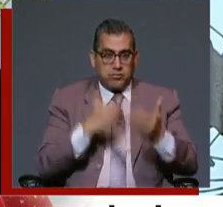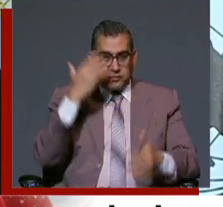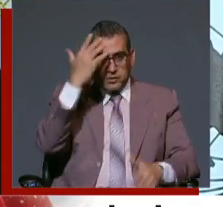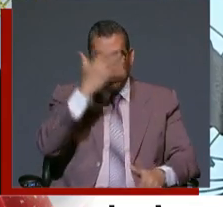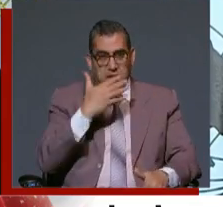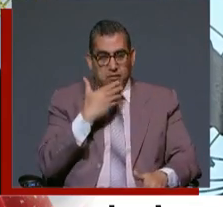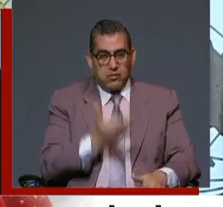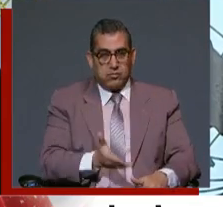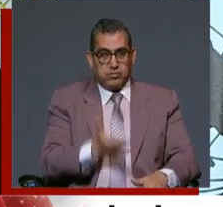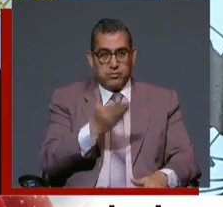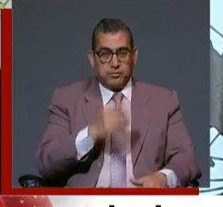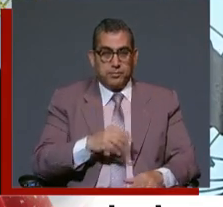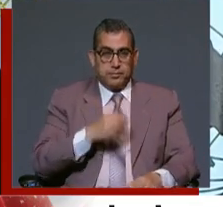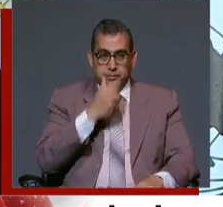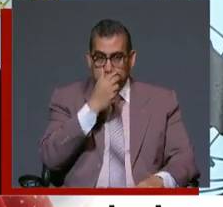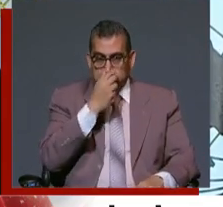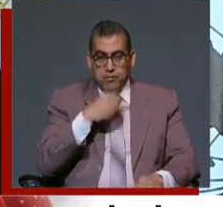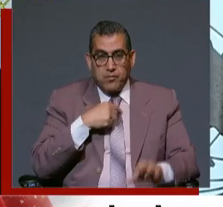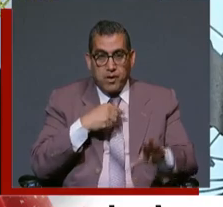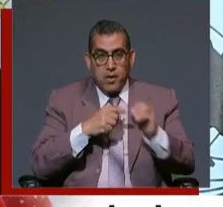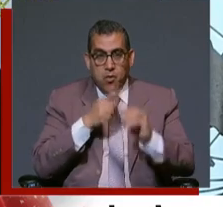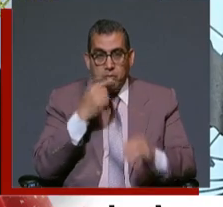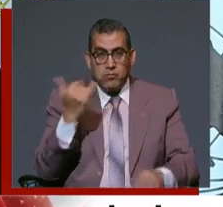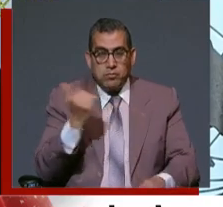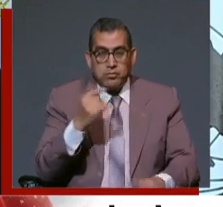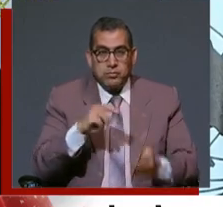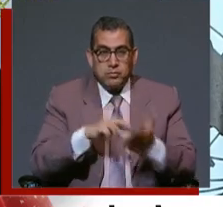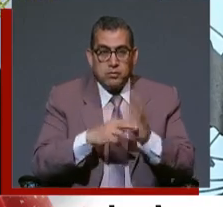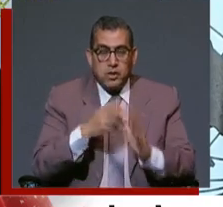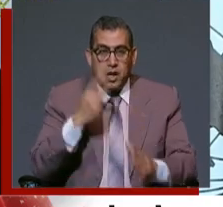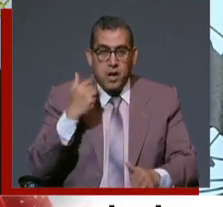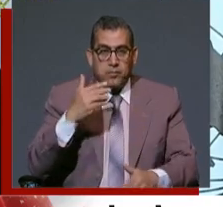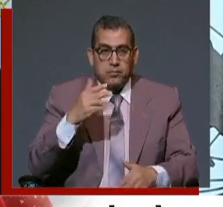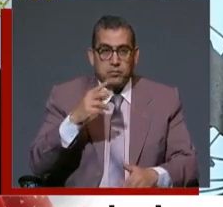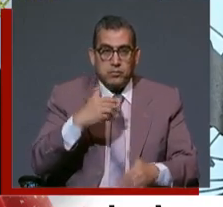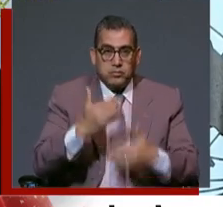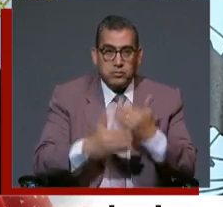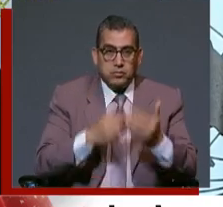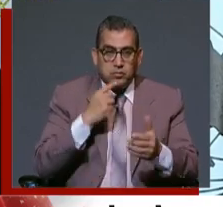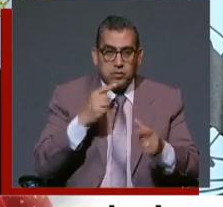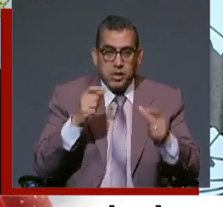انخفض حيث انخفض من 4.8% في 2021 إلى